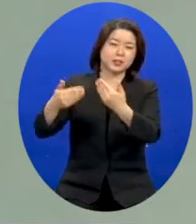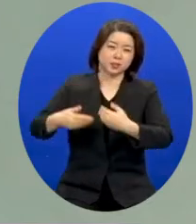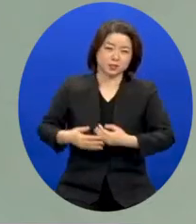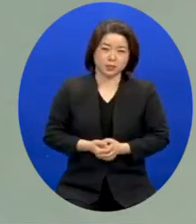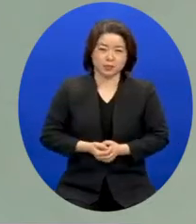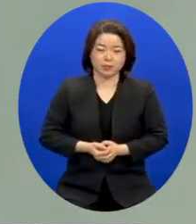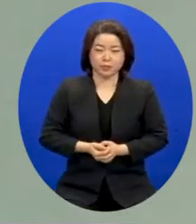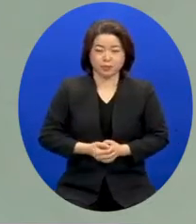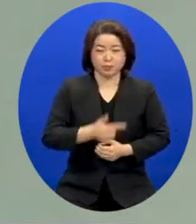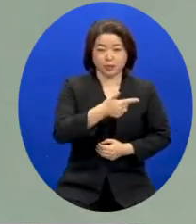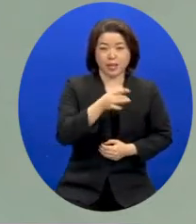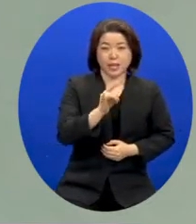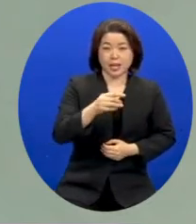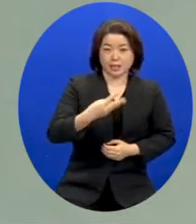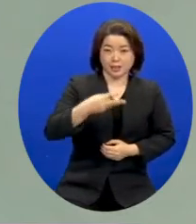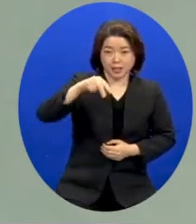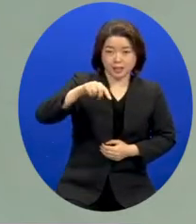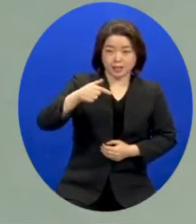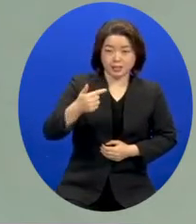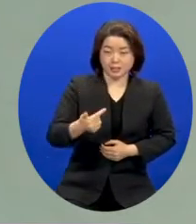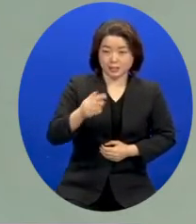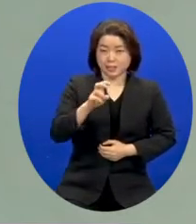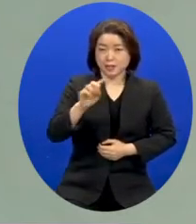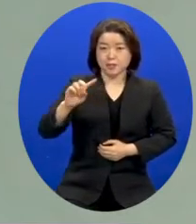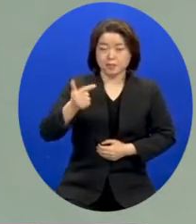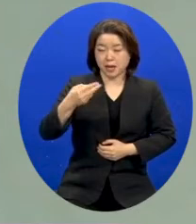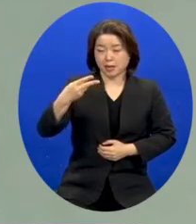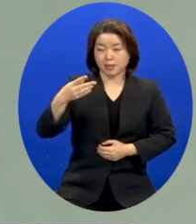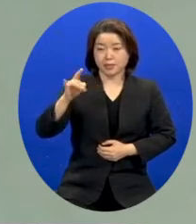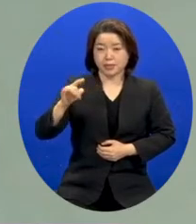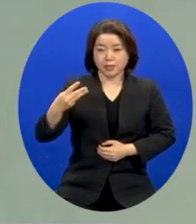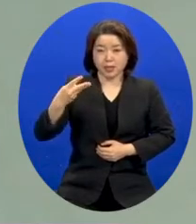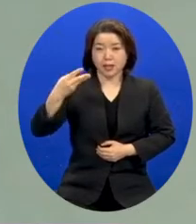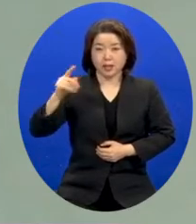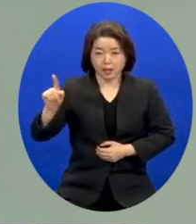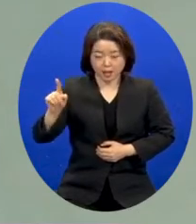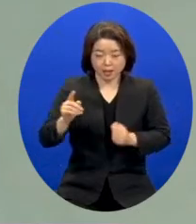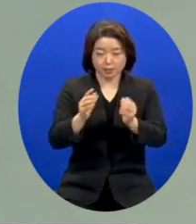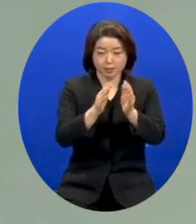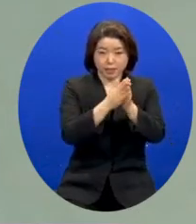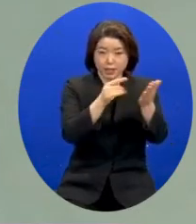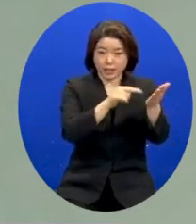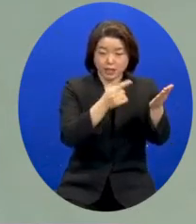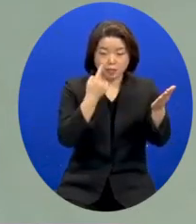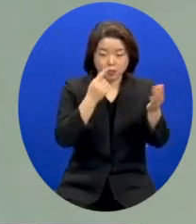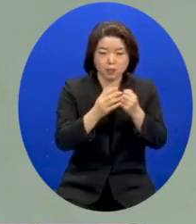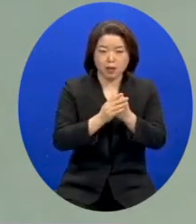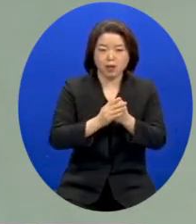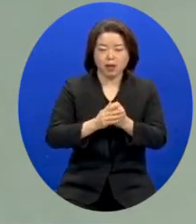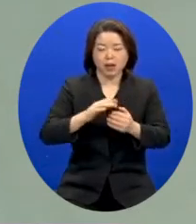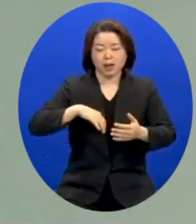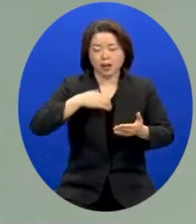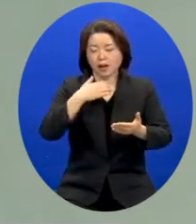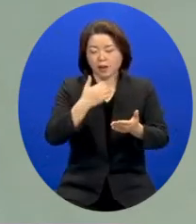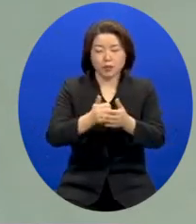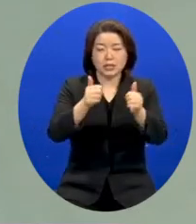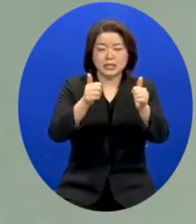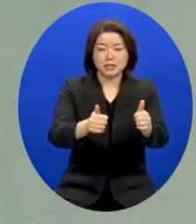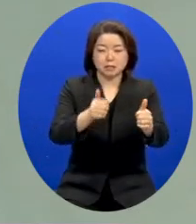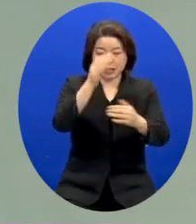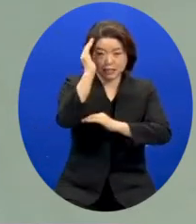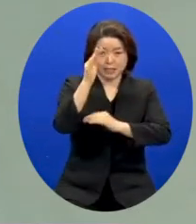넬슨 만델라, 남아공의 넬슨 만델라 평전에 보면 아주 감동적인 재판 이야기가 나옵니다. 그